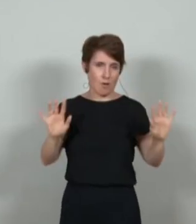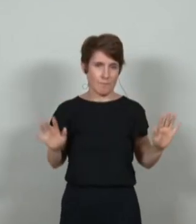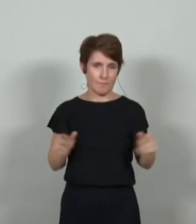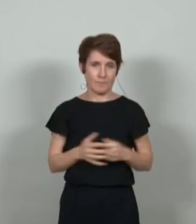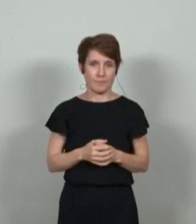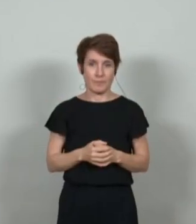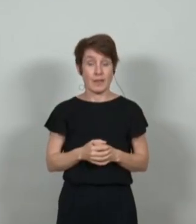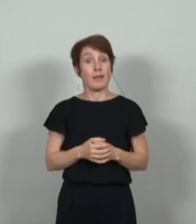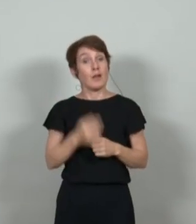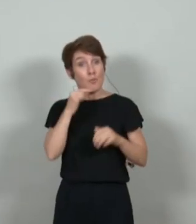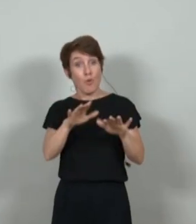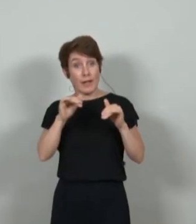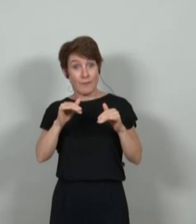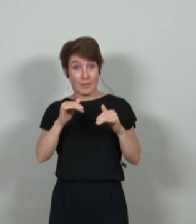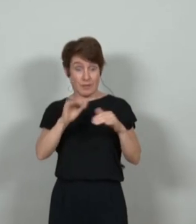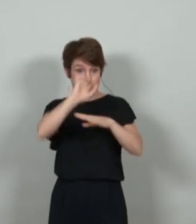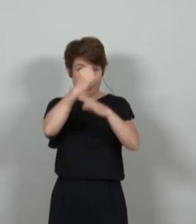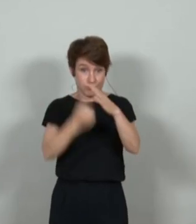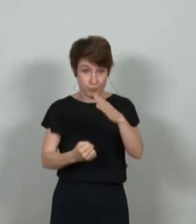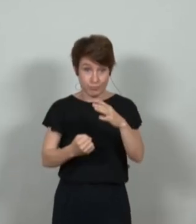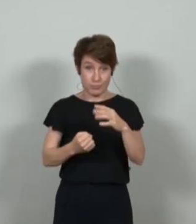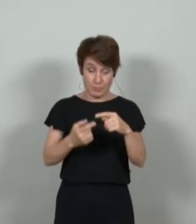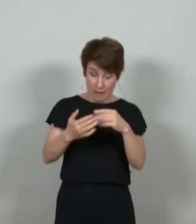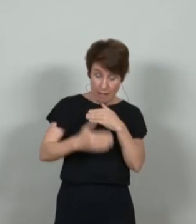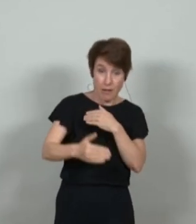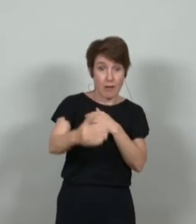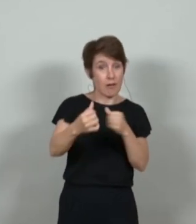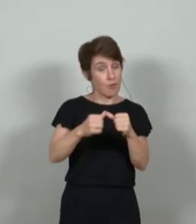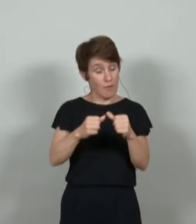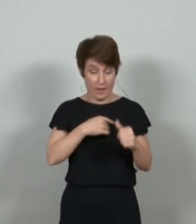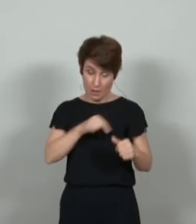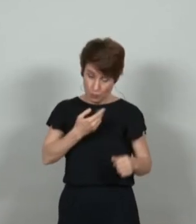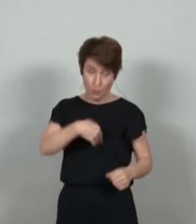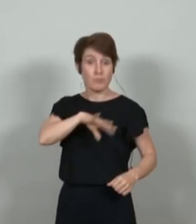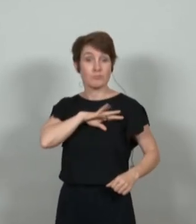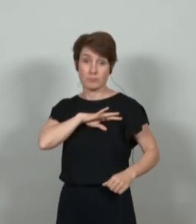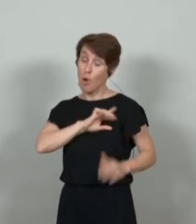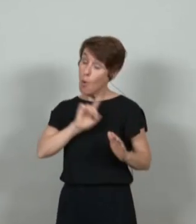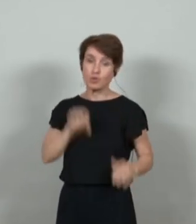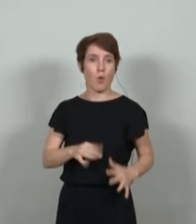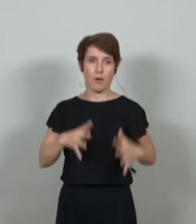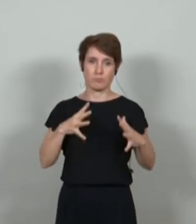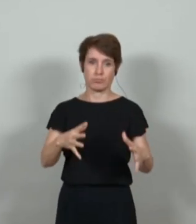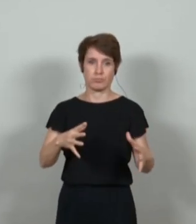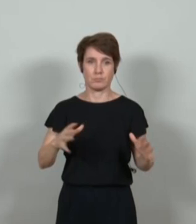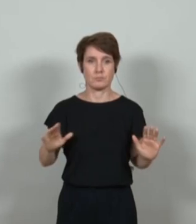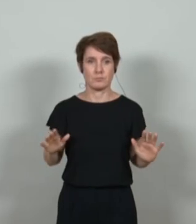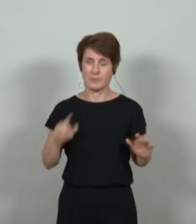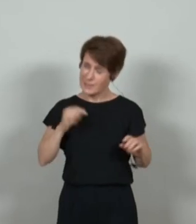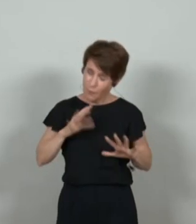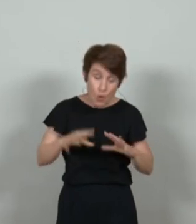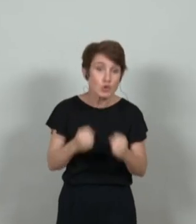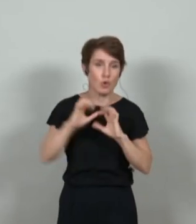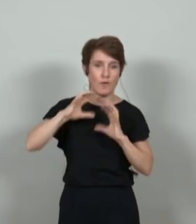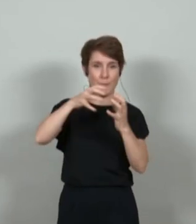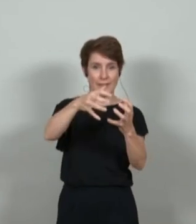d'éviter cette tragédie notre génération est celle à venir ont plus qu'une responsabilité mais un devoir celui de mettre tout en oeuvre pour sauver notre planète